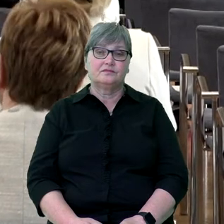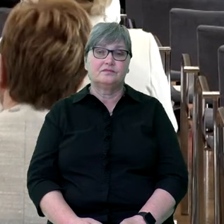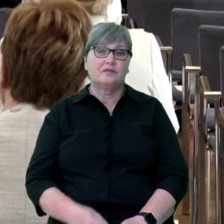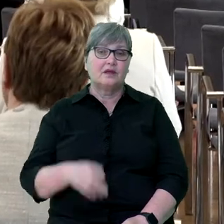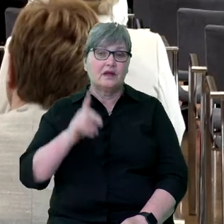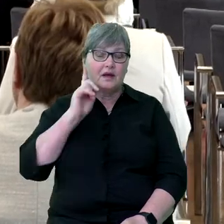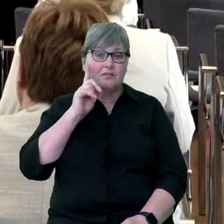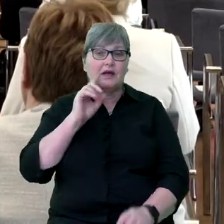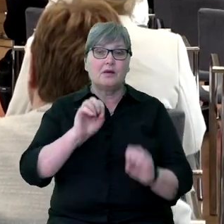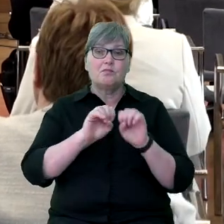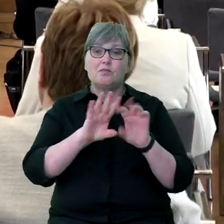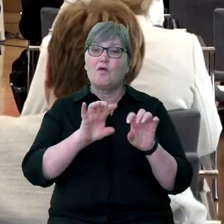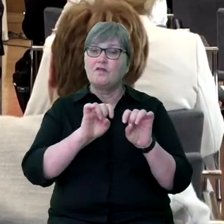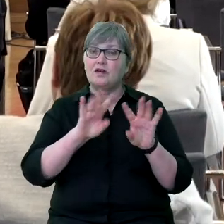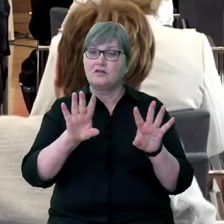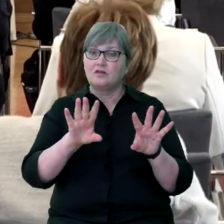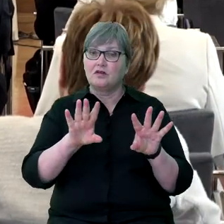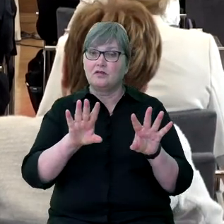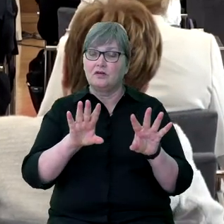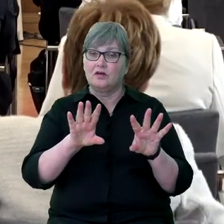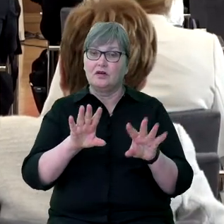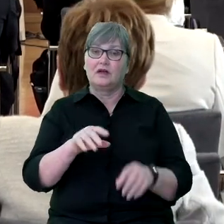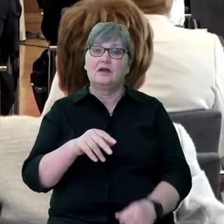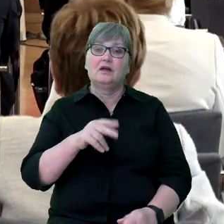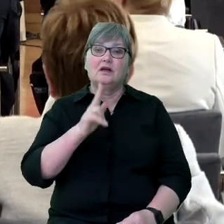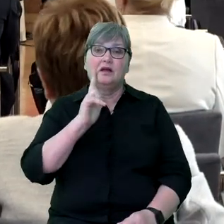Pana profesora Grzegorza Górskiego.